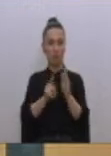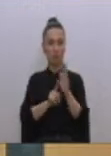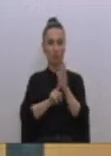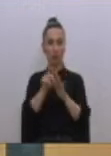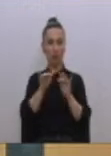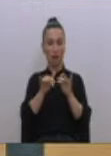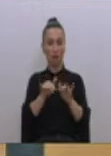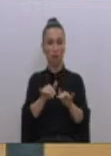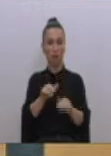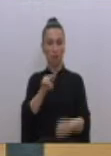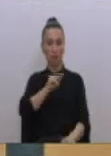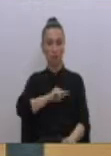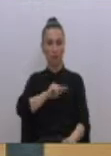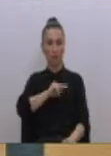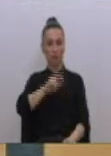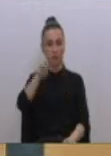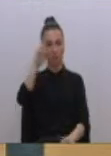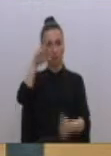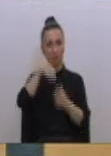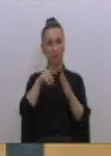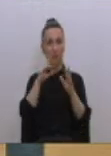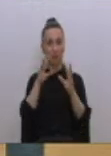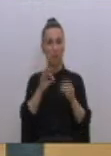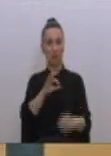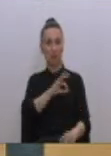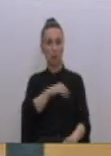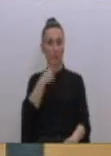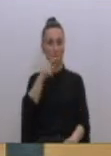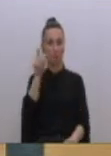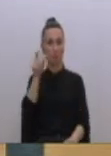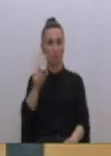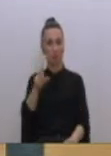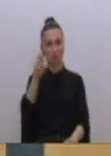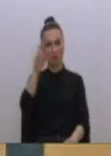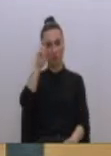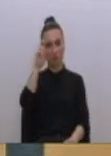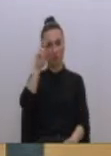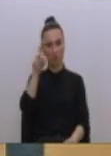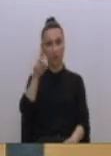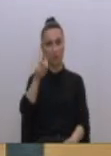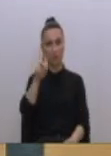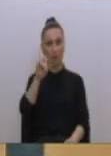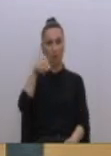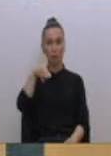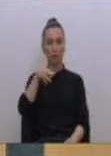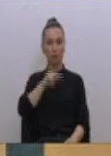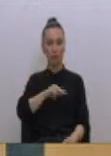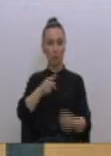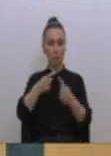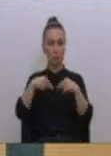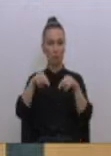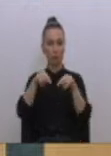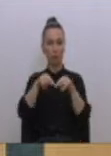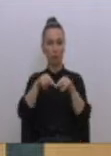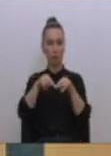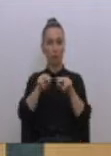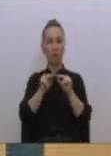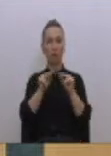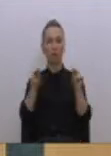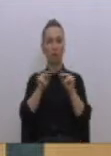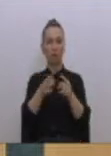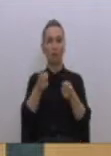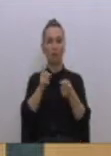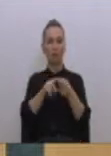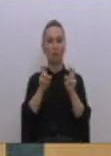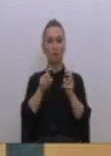ახორციელებს სამსახურის საჯარო სამართლის იურიდიული პირი, საჯარო აუდიტის ინსტიტუტი. ინსტიტუტის ტრეინინგები ეხება